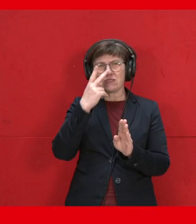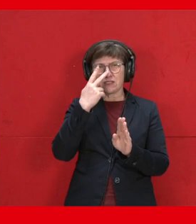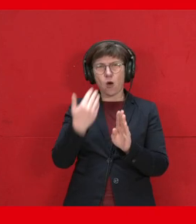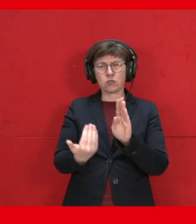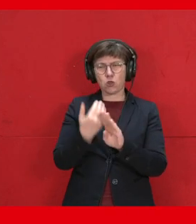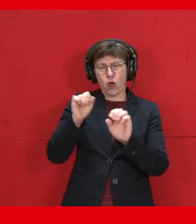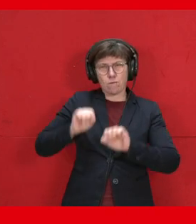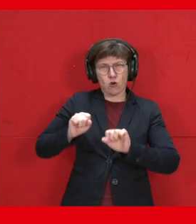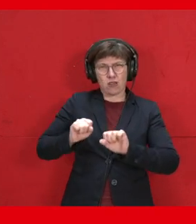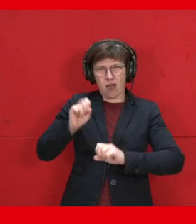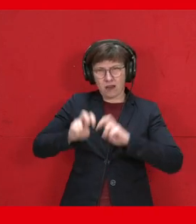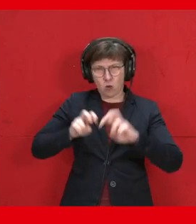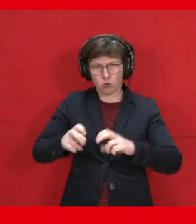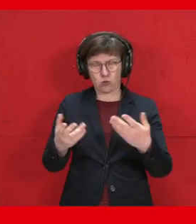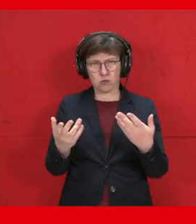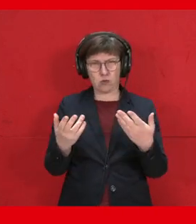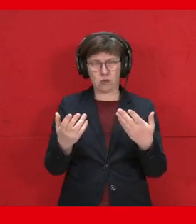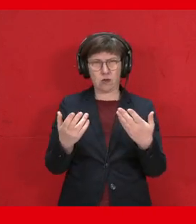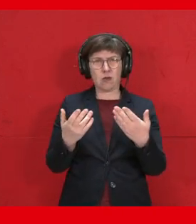neue Möglichkeiten nutzen, dass man